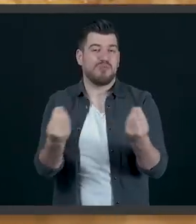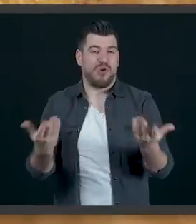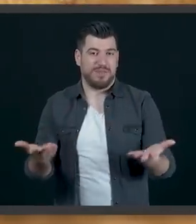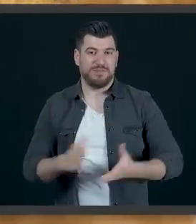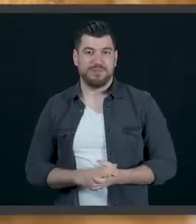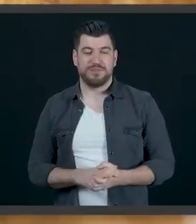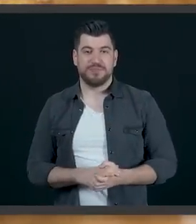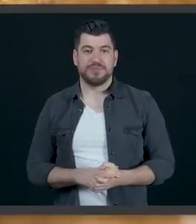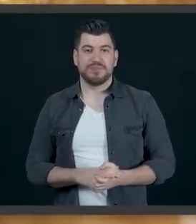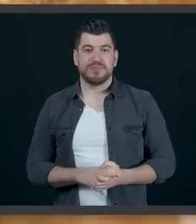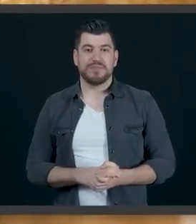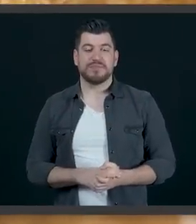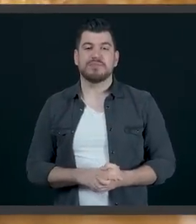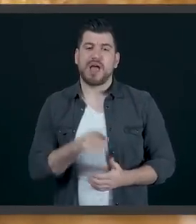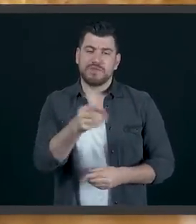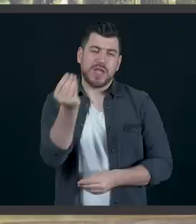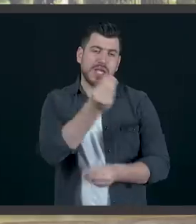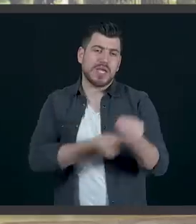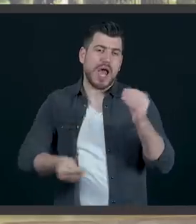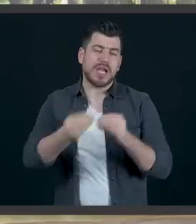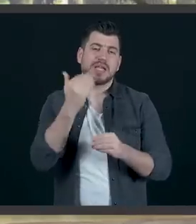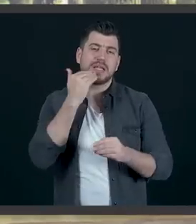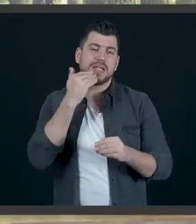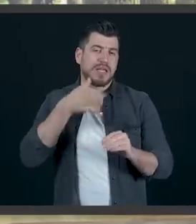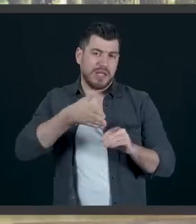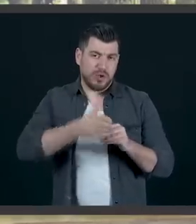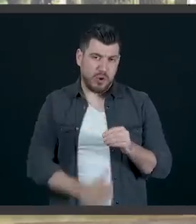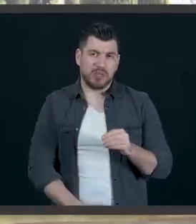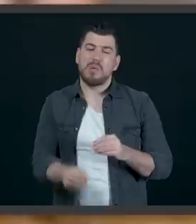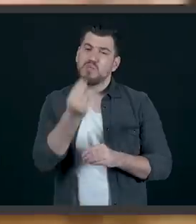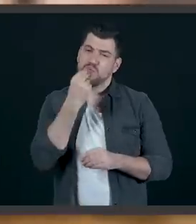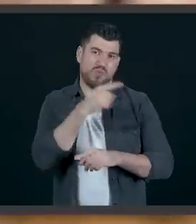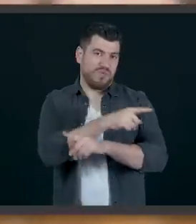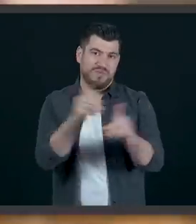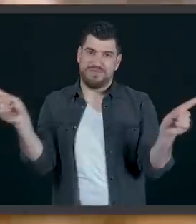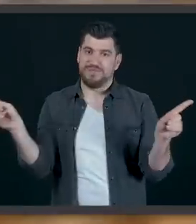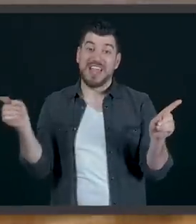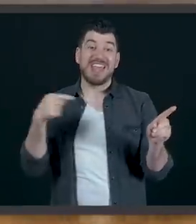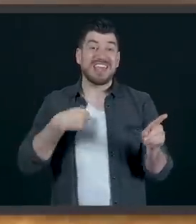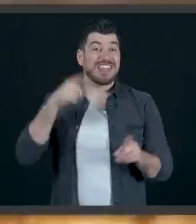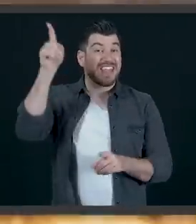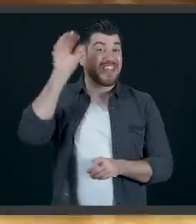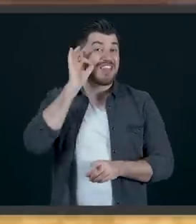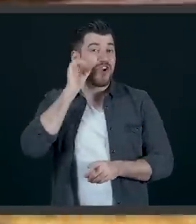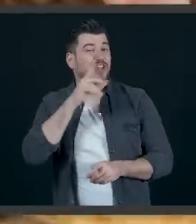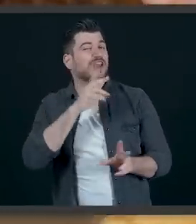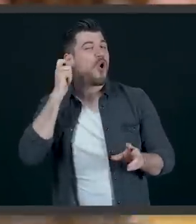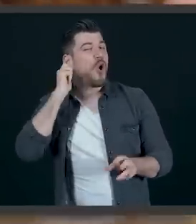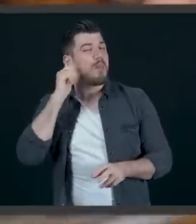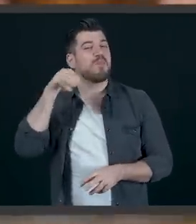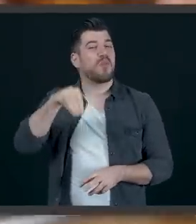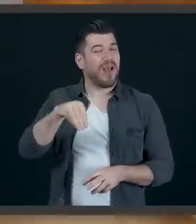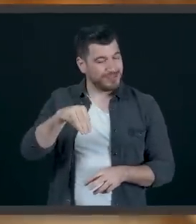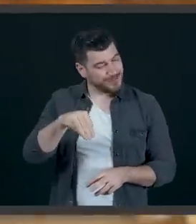στιγμή. Είναι η καλύτερη τυρόπιτα που έχετε φάει. Και εσείς που τρώτε μπουγάτσα στη Θεσσαλονίκη, είναι η